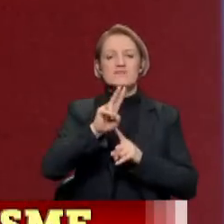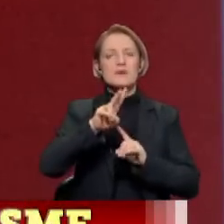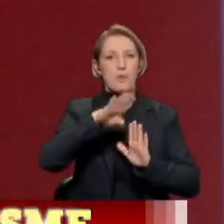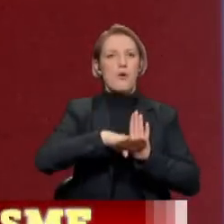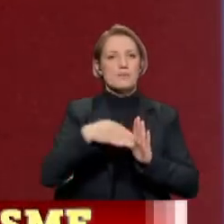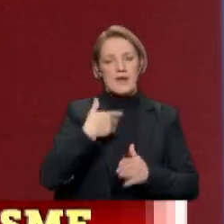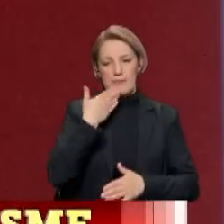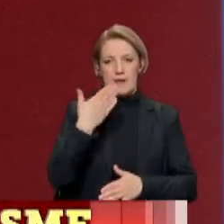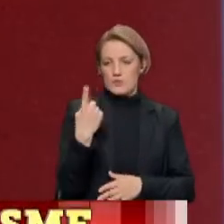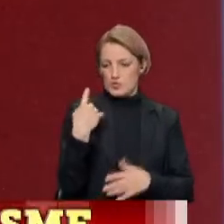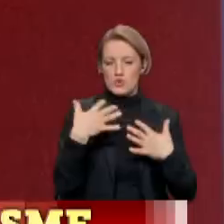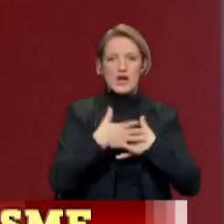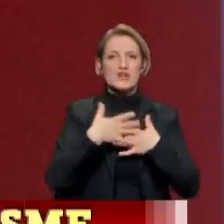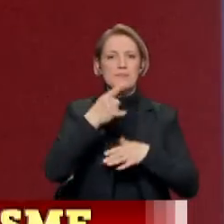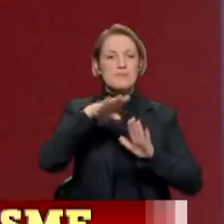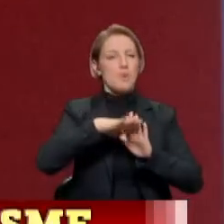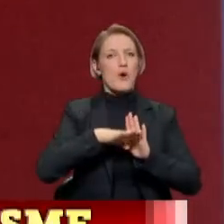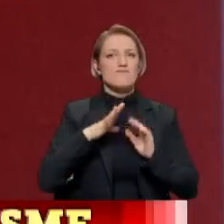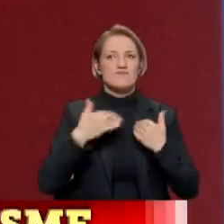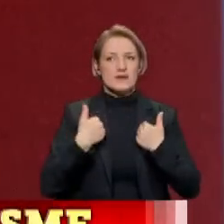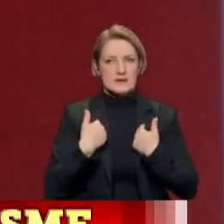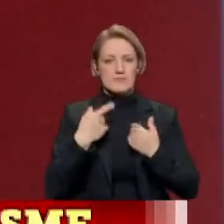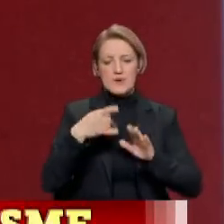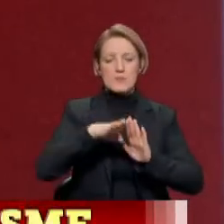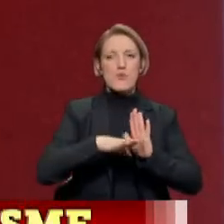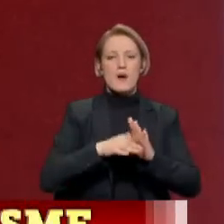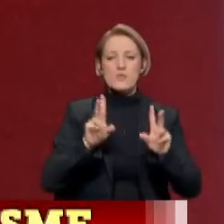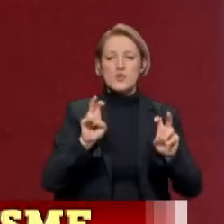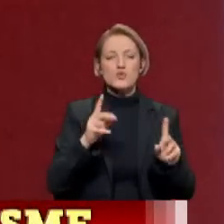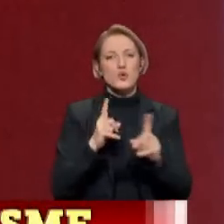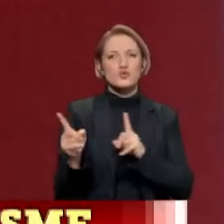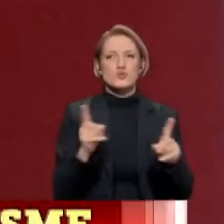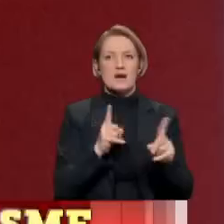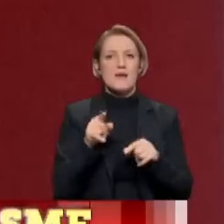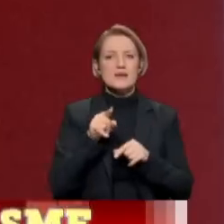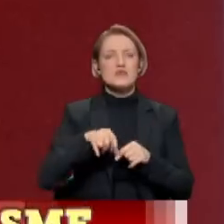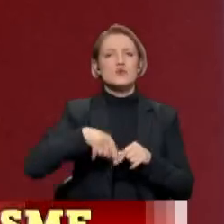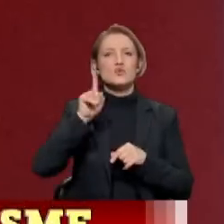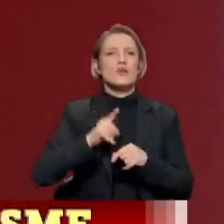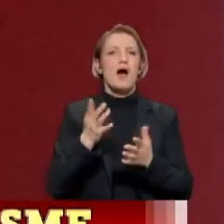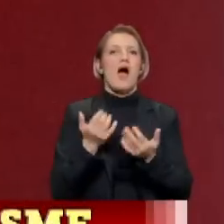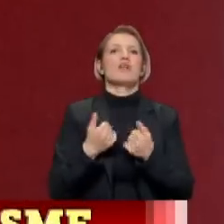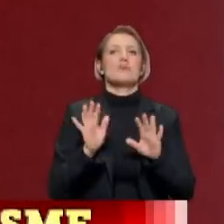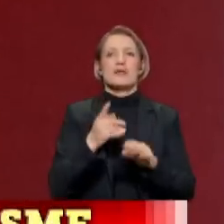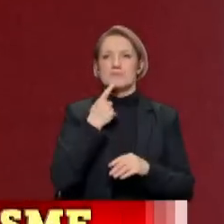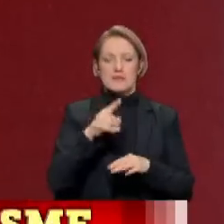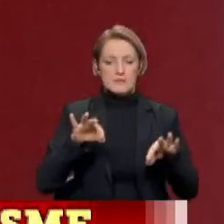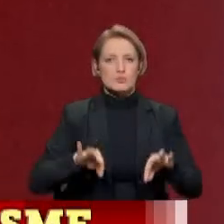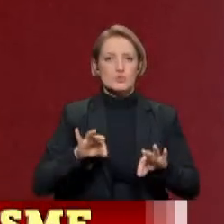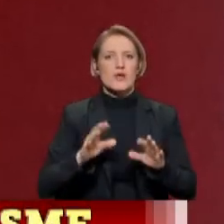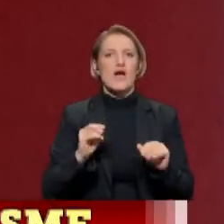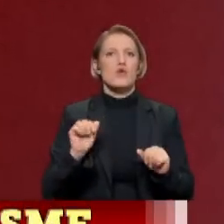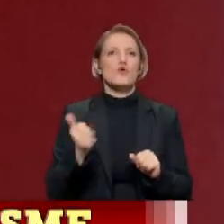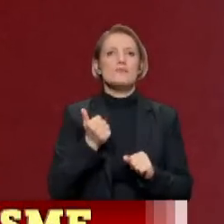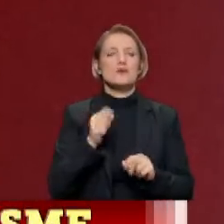söyledim. Hatta dün akşam bir yerde programımız vardı. Program konuları konuşulurken bence hiç bunları gündeme almayalım dedim. Çünkü bugün en önemli